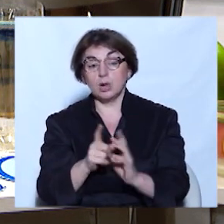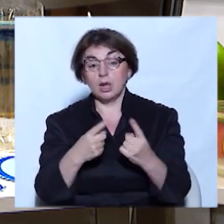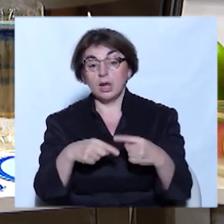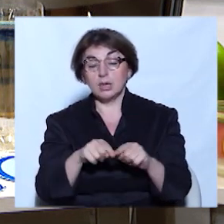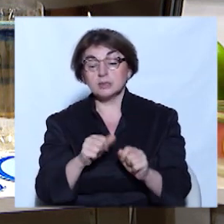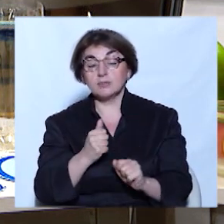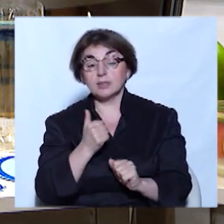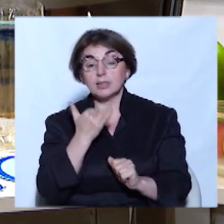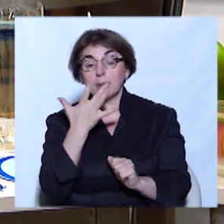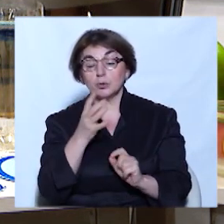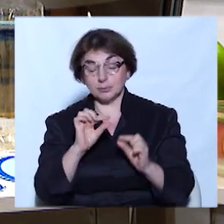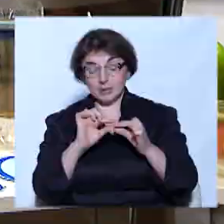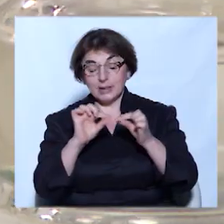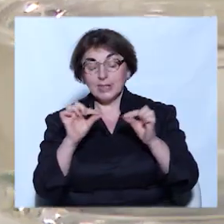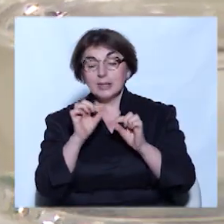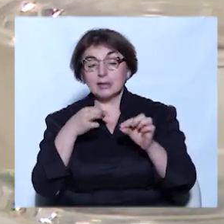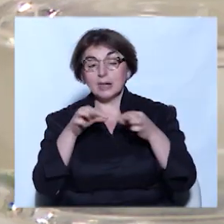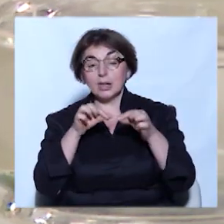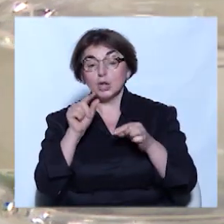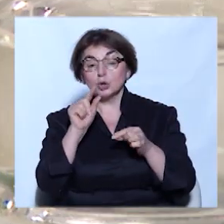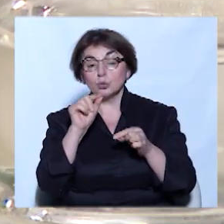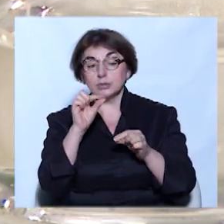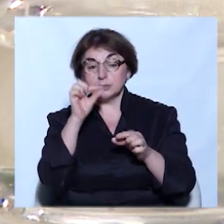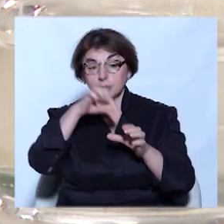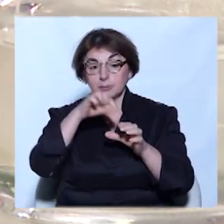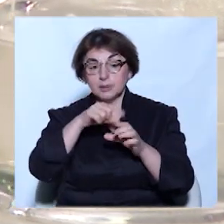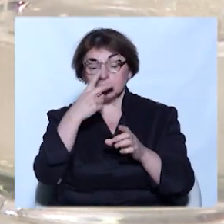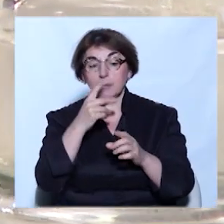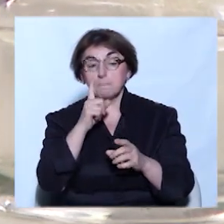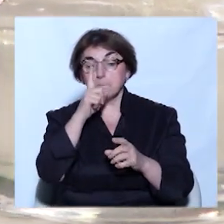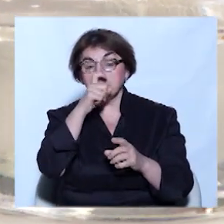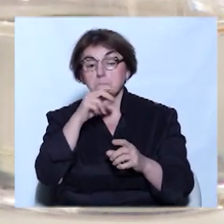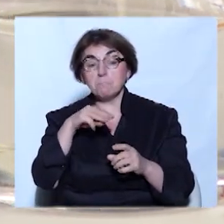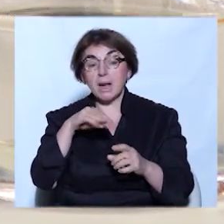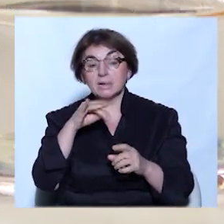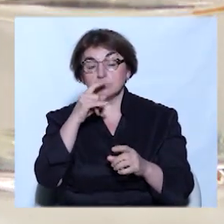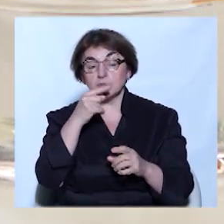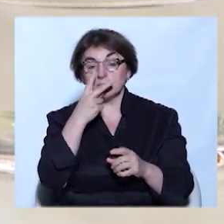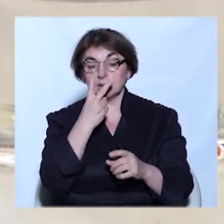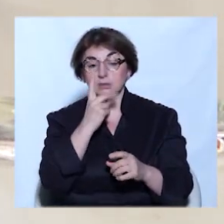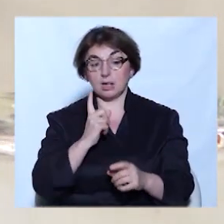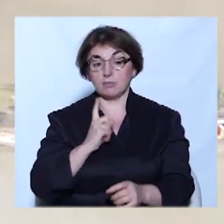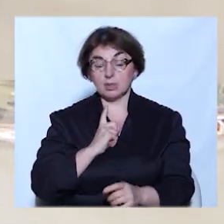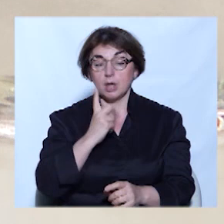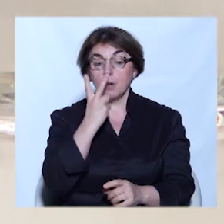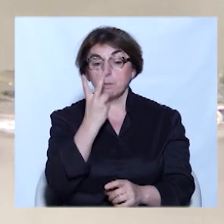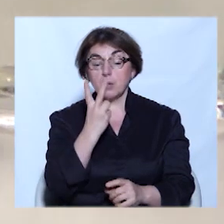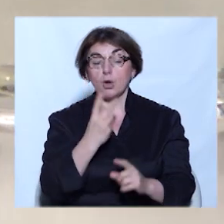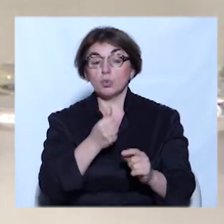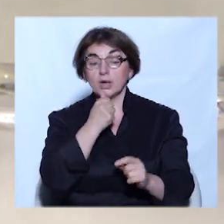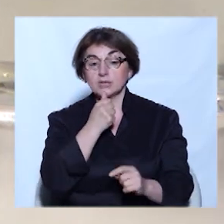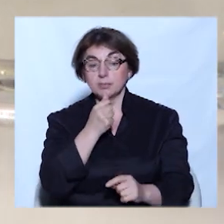რამდენიმე ფირფიტა თუთიისა მოვათავსოთ მარილმჟავაში. დავაკვირდეთ მეორე ექსპერიმენტსაც